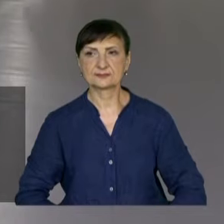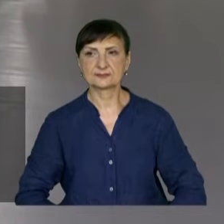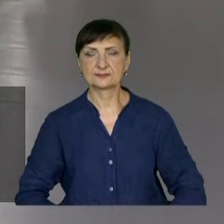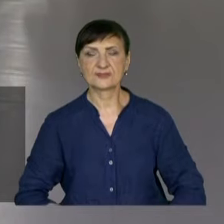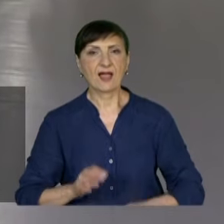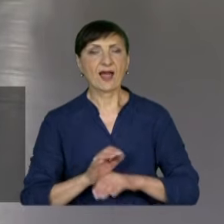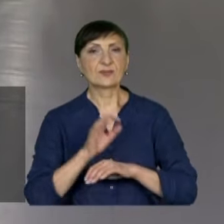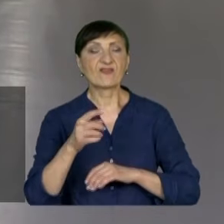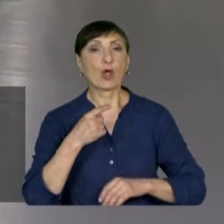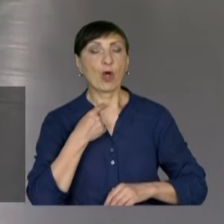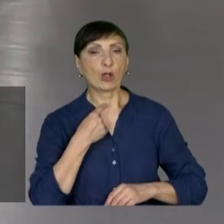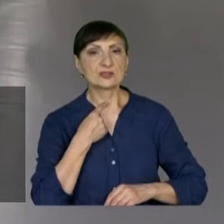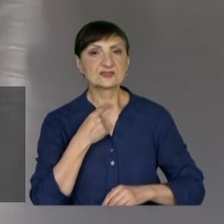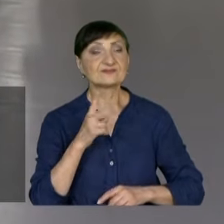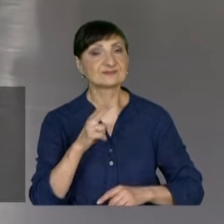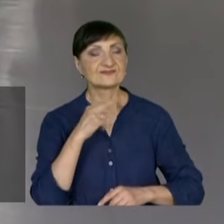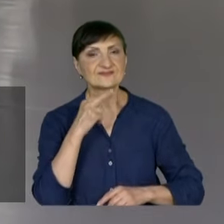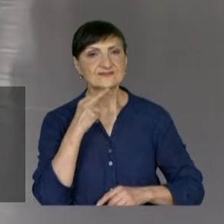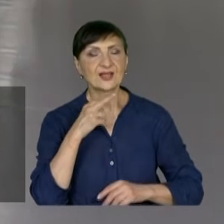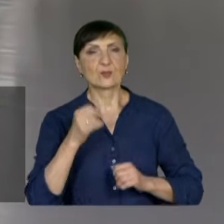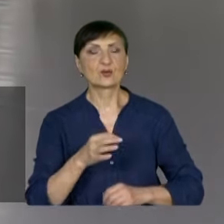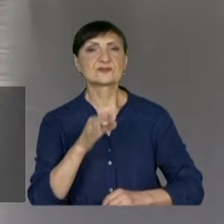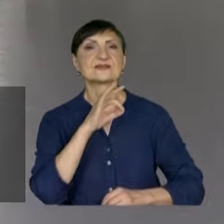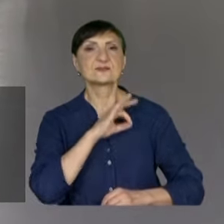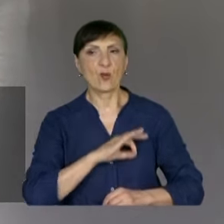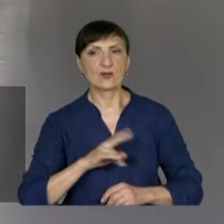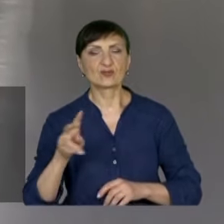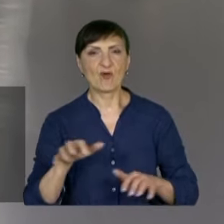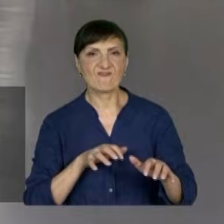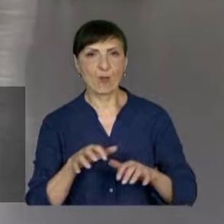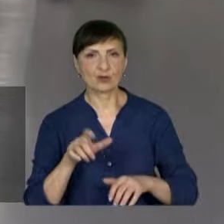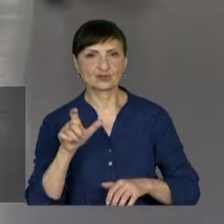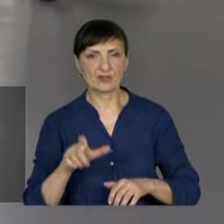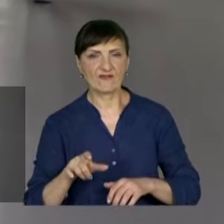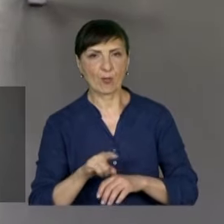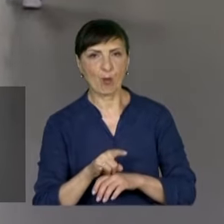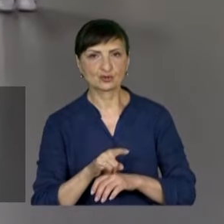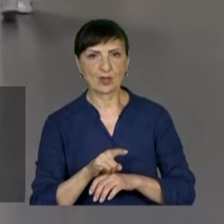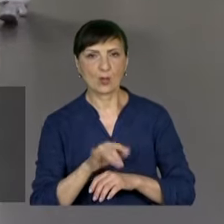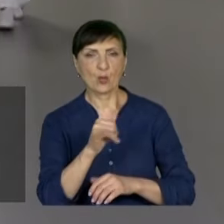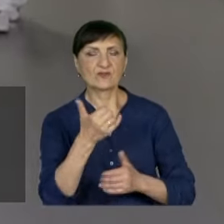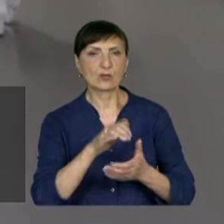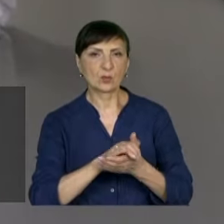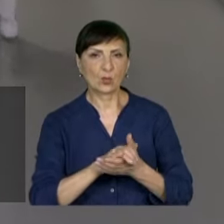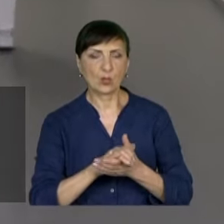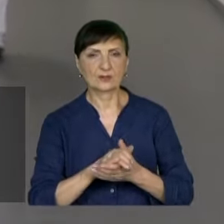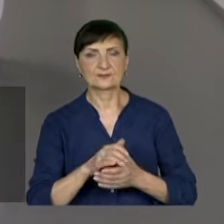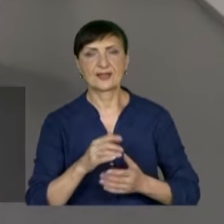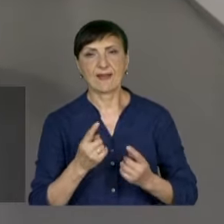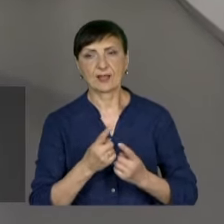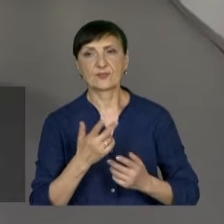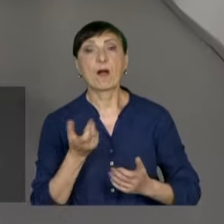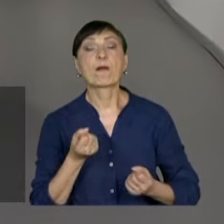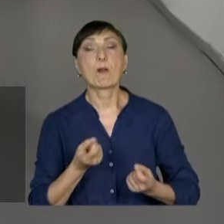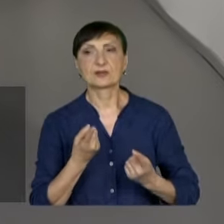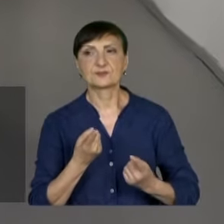Отправляя голосовые сообщения, учтите, что они могут стать инструментом для вымогательства денег у ваших знакомых мошенниками. Как это